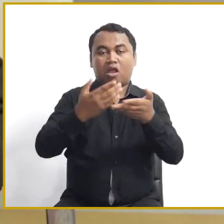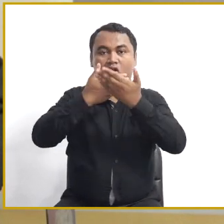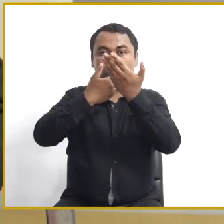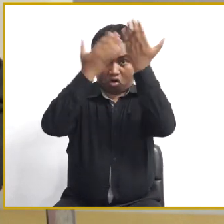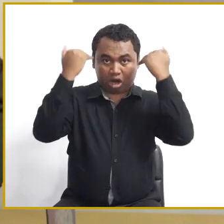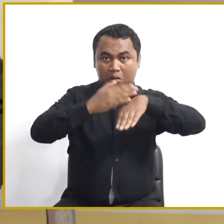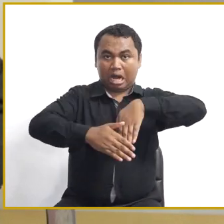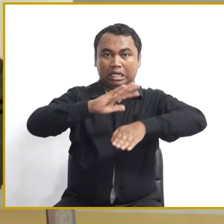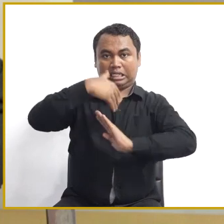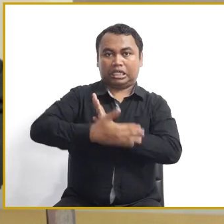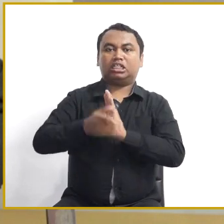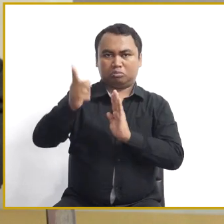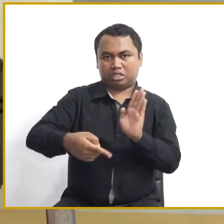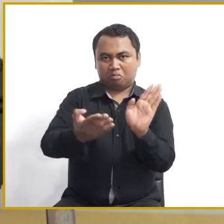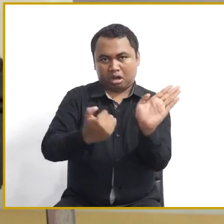Izy ity zany a,